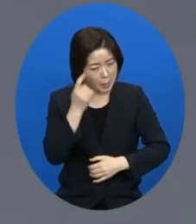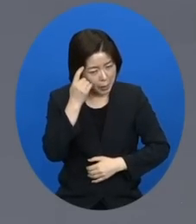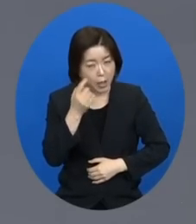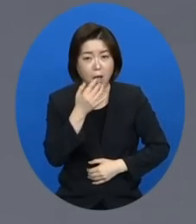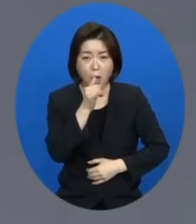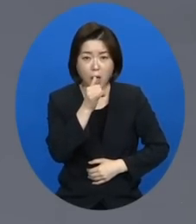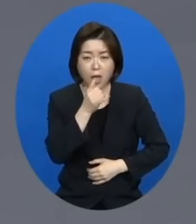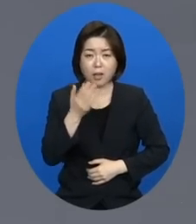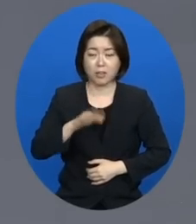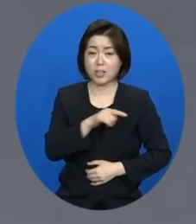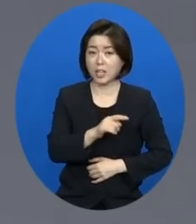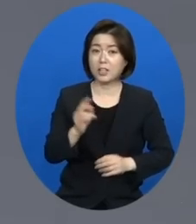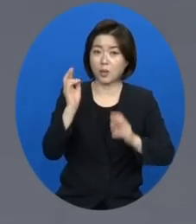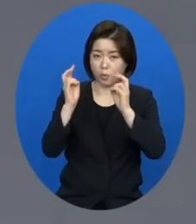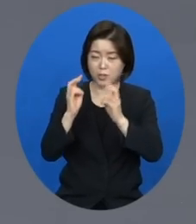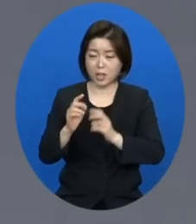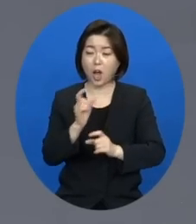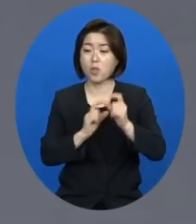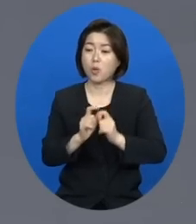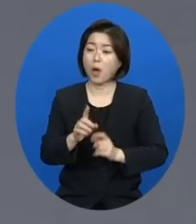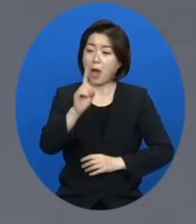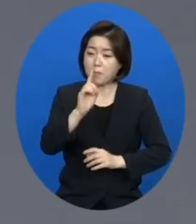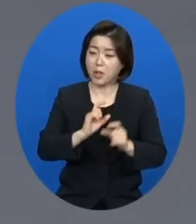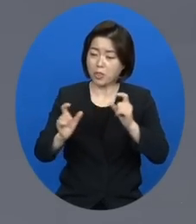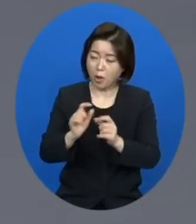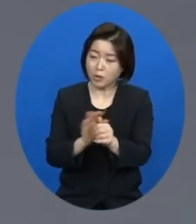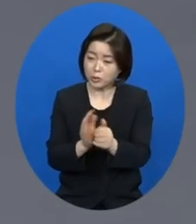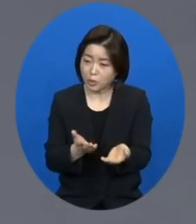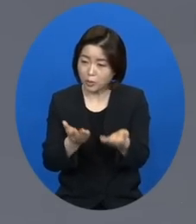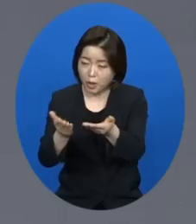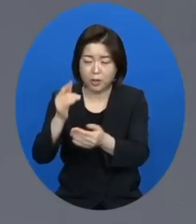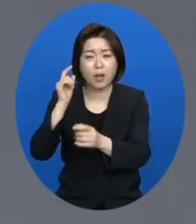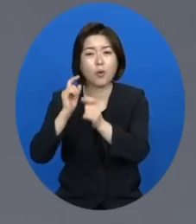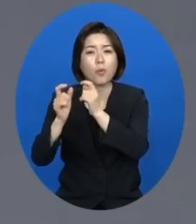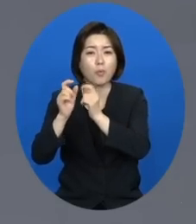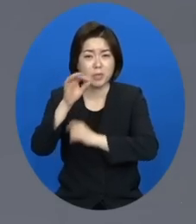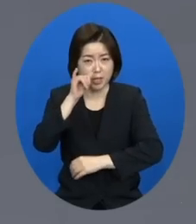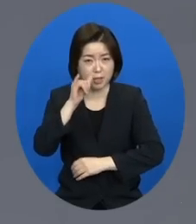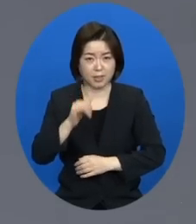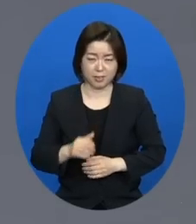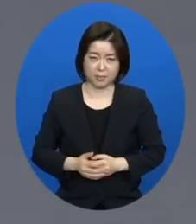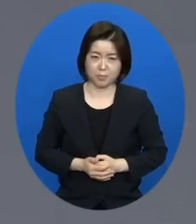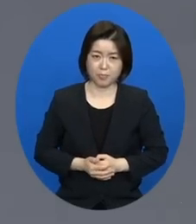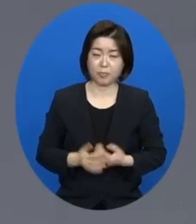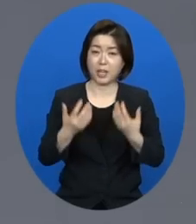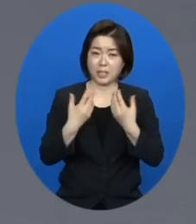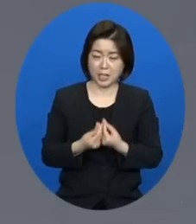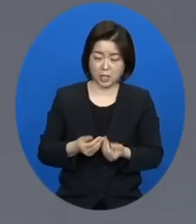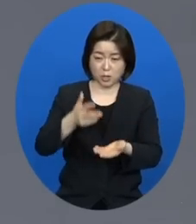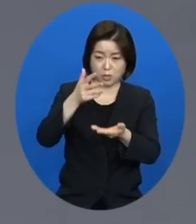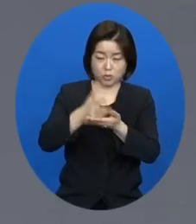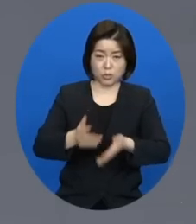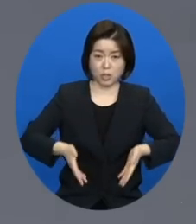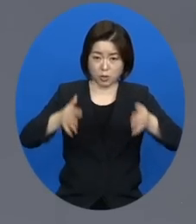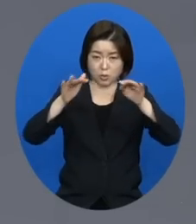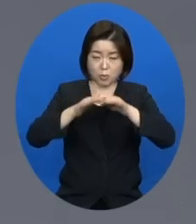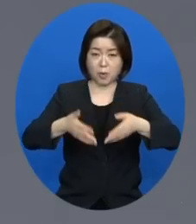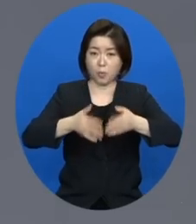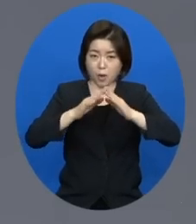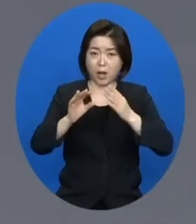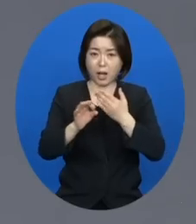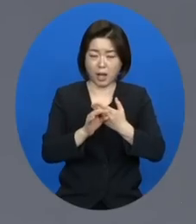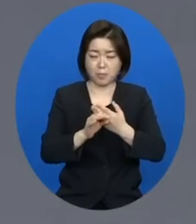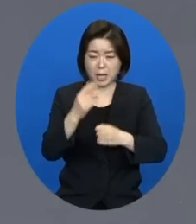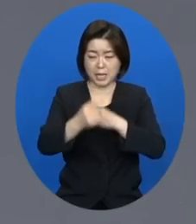회사는 어떻게 하면 더 한 걸음 섬길 수 있을까를 고민해요. 예를 들면 이런 겁니다. 주차장 건물을 완공하고 나면